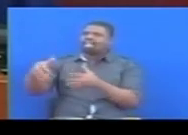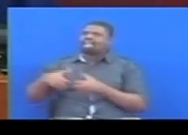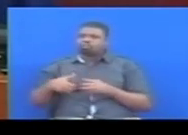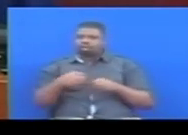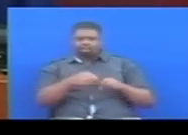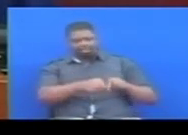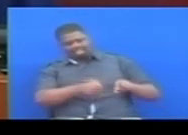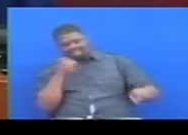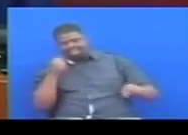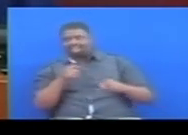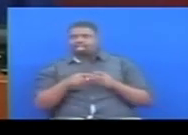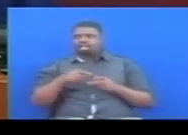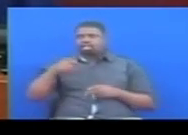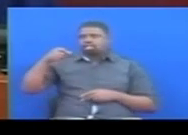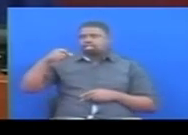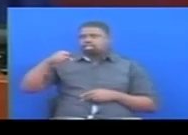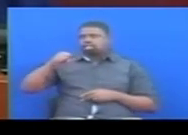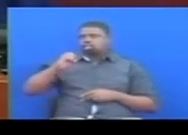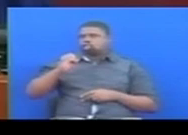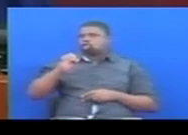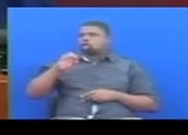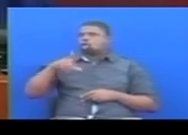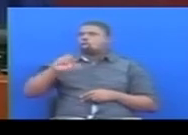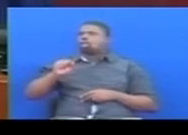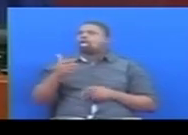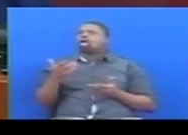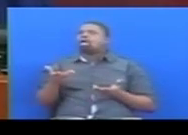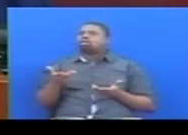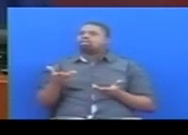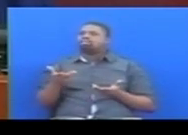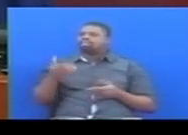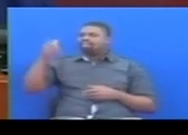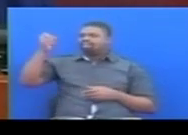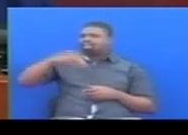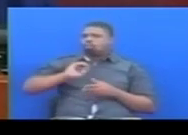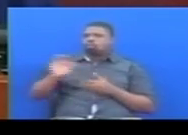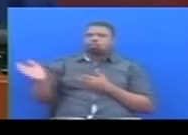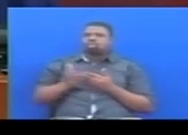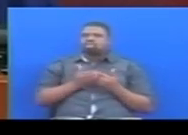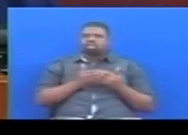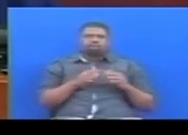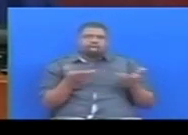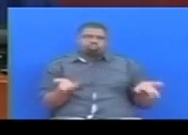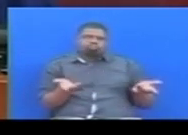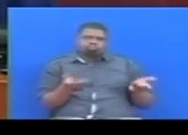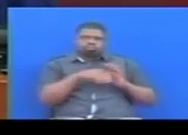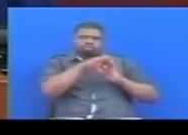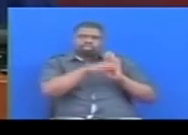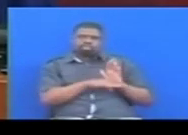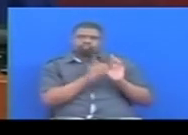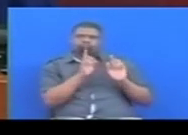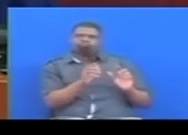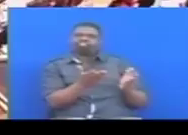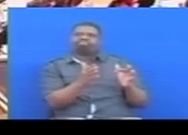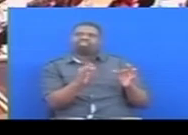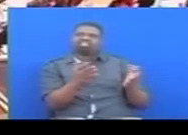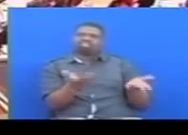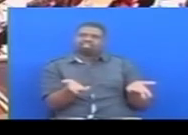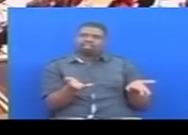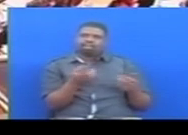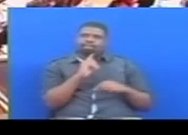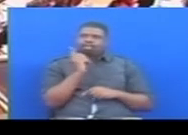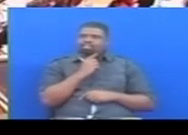na sola, taa zao za sola wanarejeshewa ama utaratibu utakwaje?